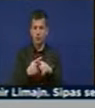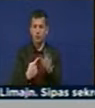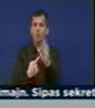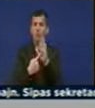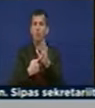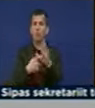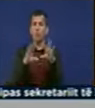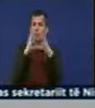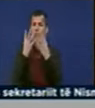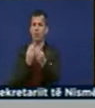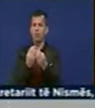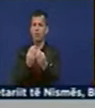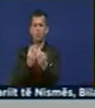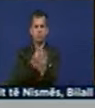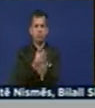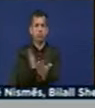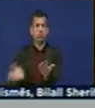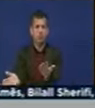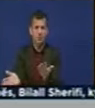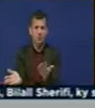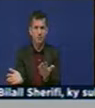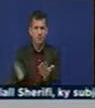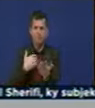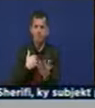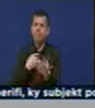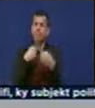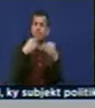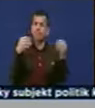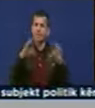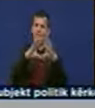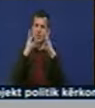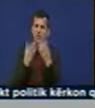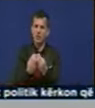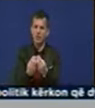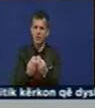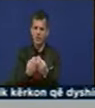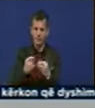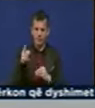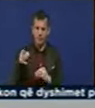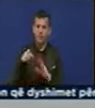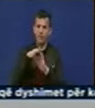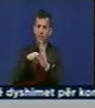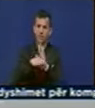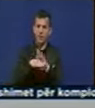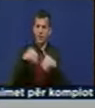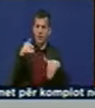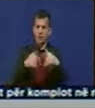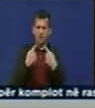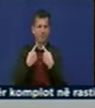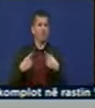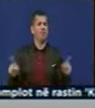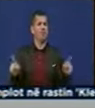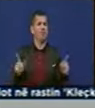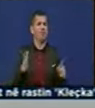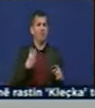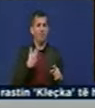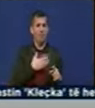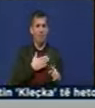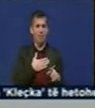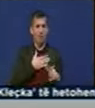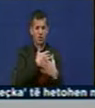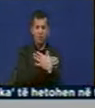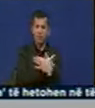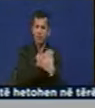drejtime. Dua t'i bëj të njohura për ju, megjithse ligji juaj zgjedhor është krejt i ndryshëm nga ligji në Republikën